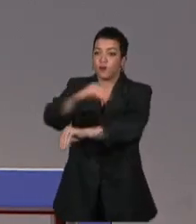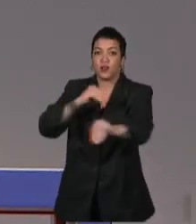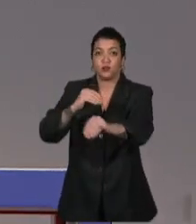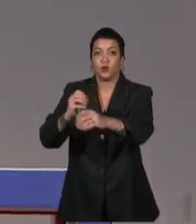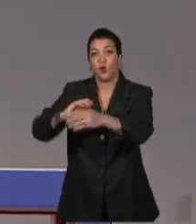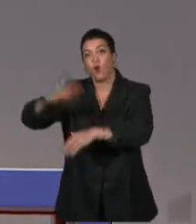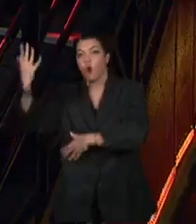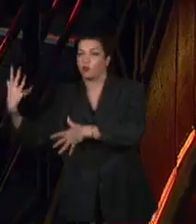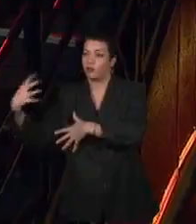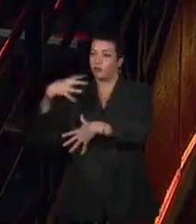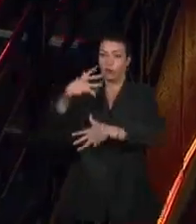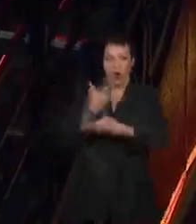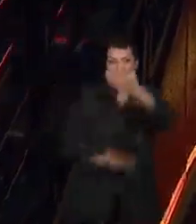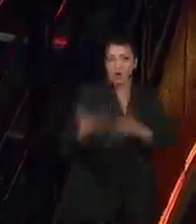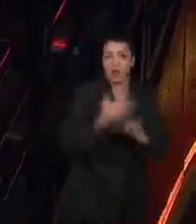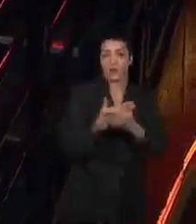remplacement.